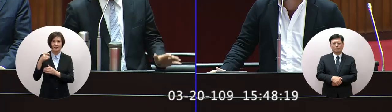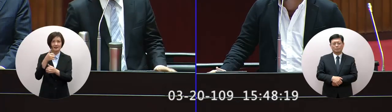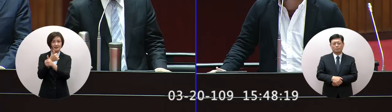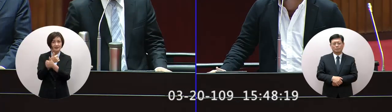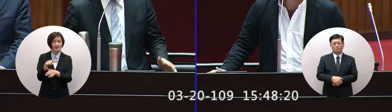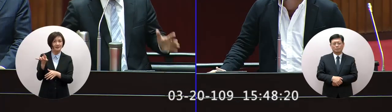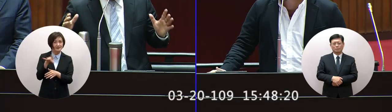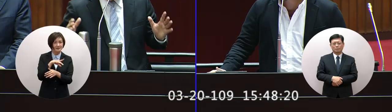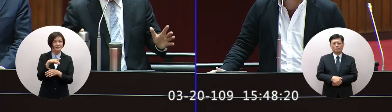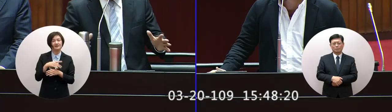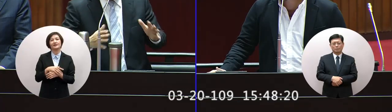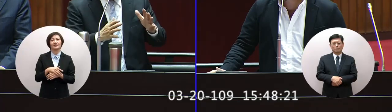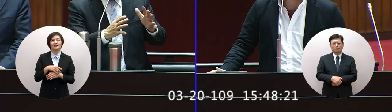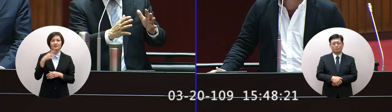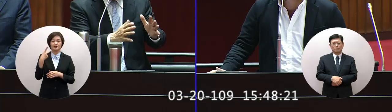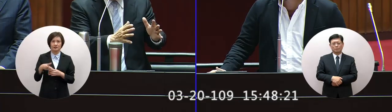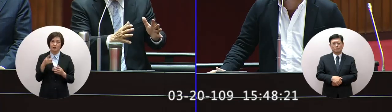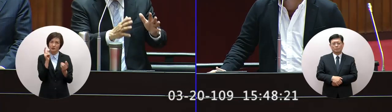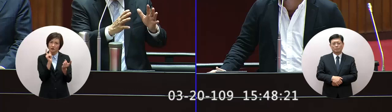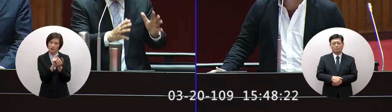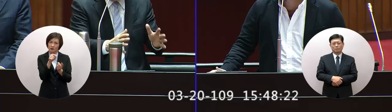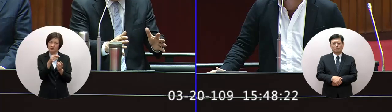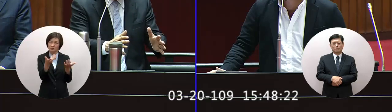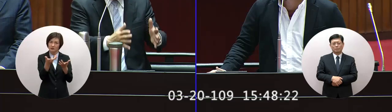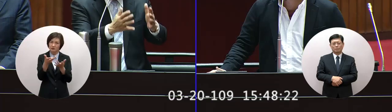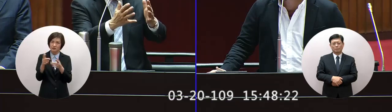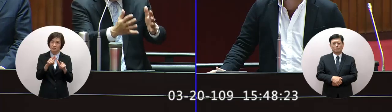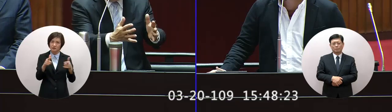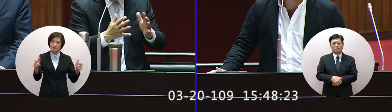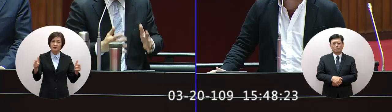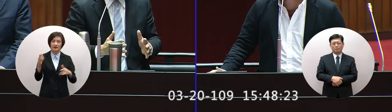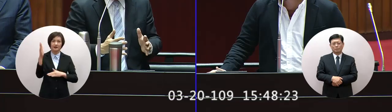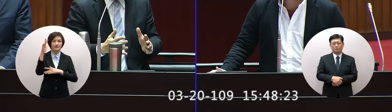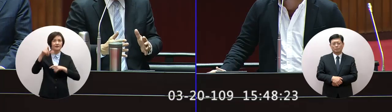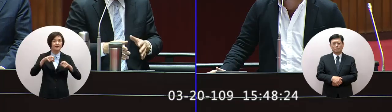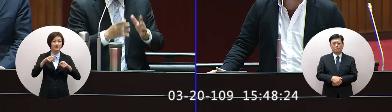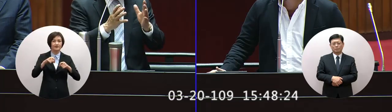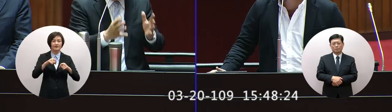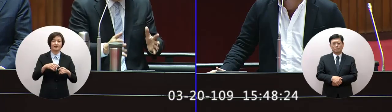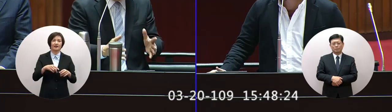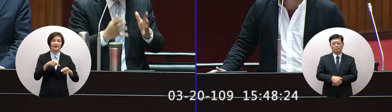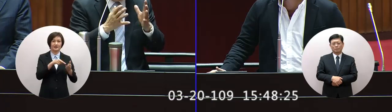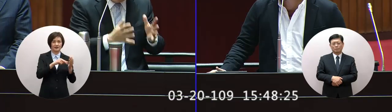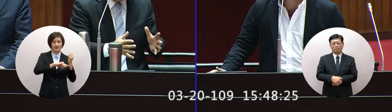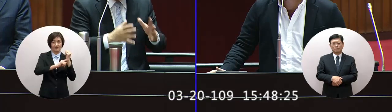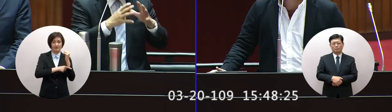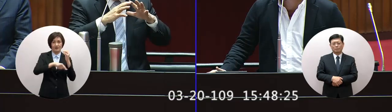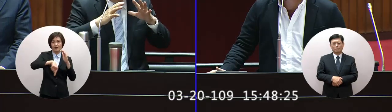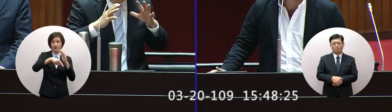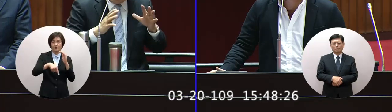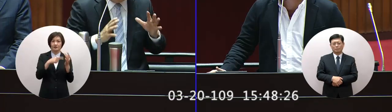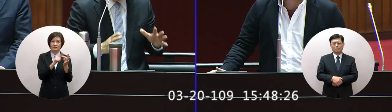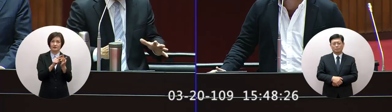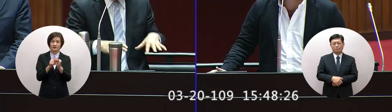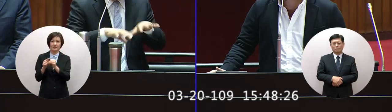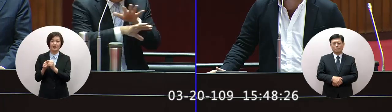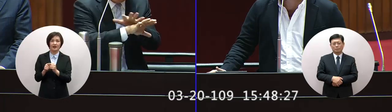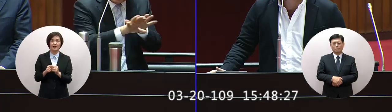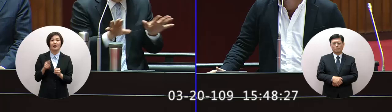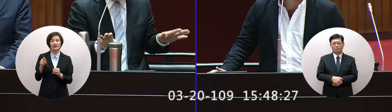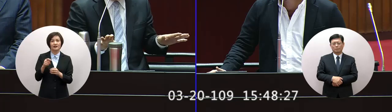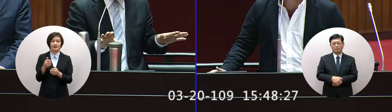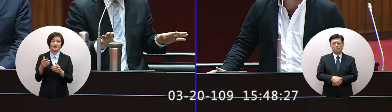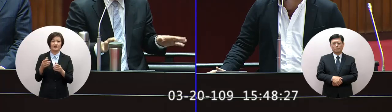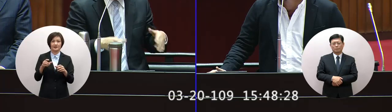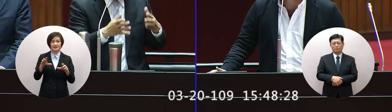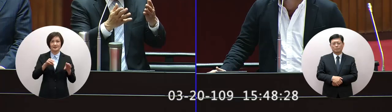方面的了解，能够在政府体制，包括从国会方面，而且你真正比较有资源，而且